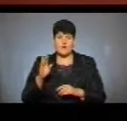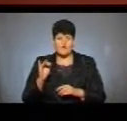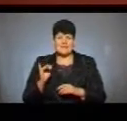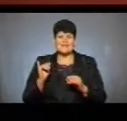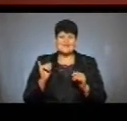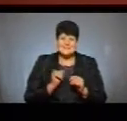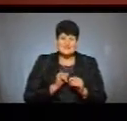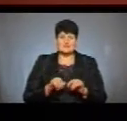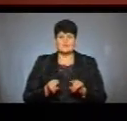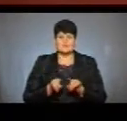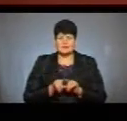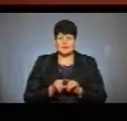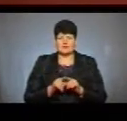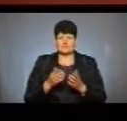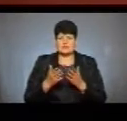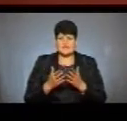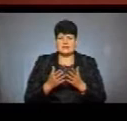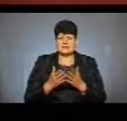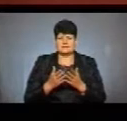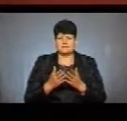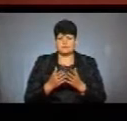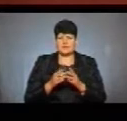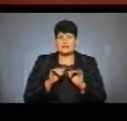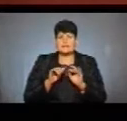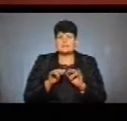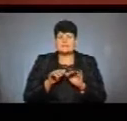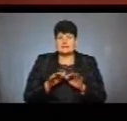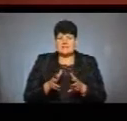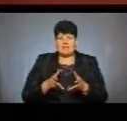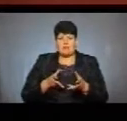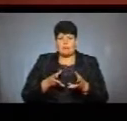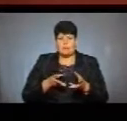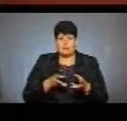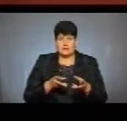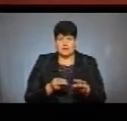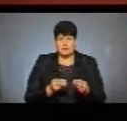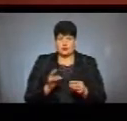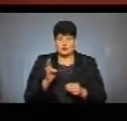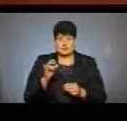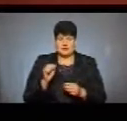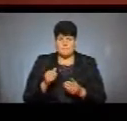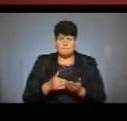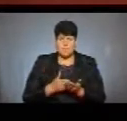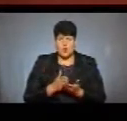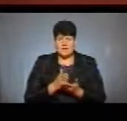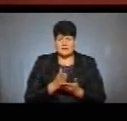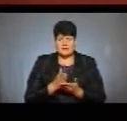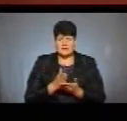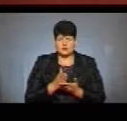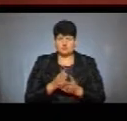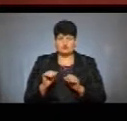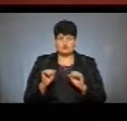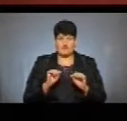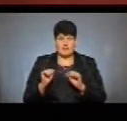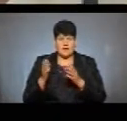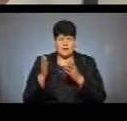певні якісь закономірні дії, так, впливи на політичні важення, на владу,